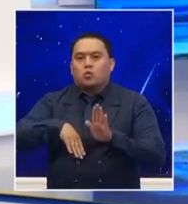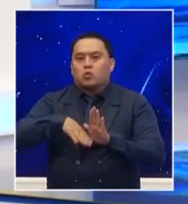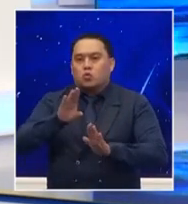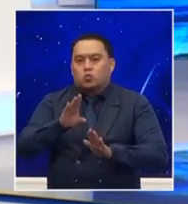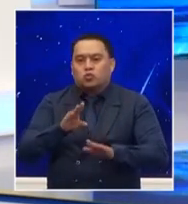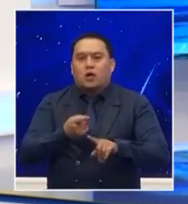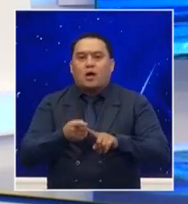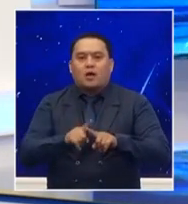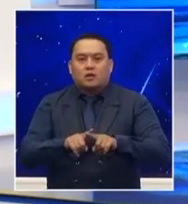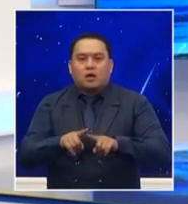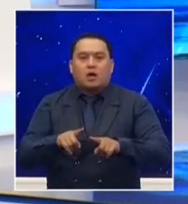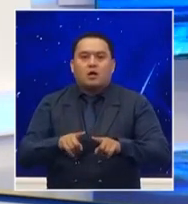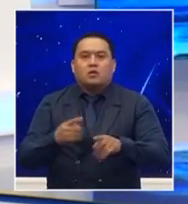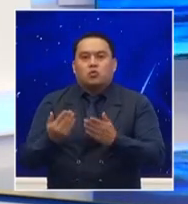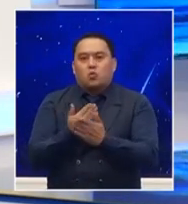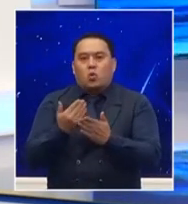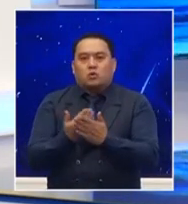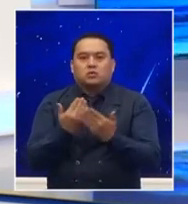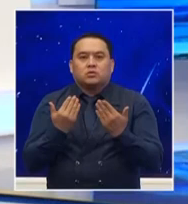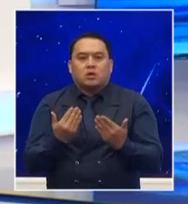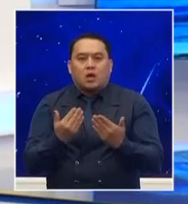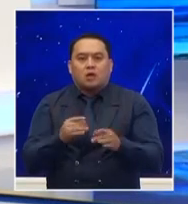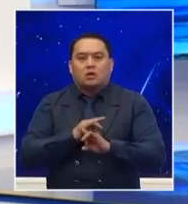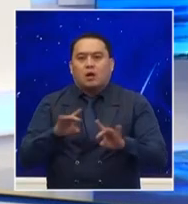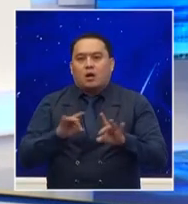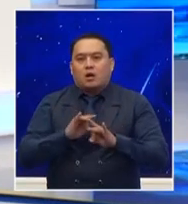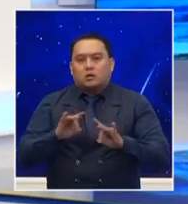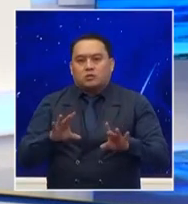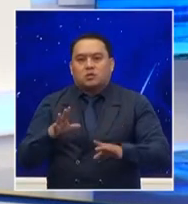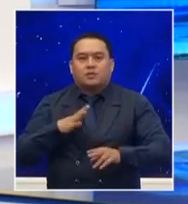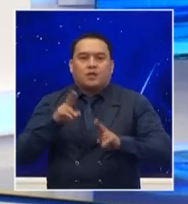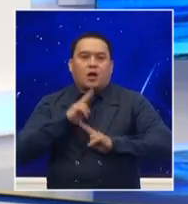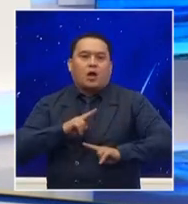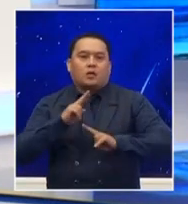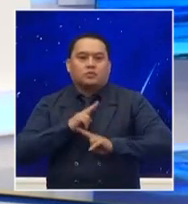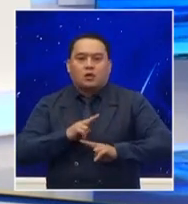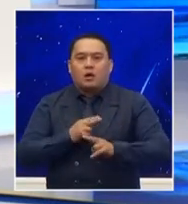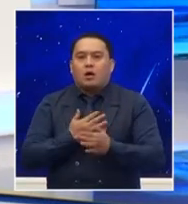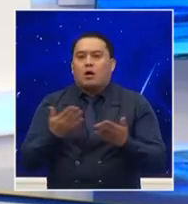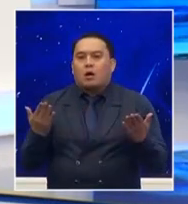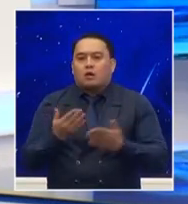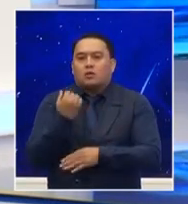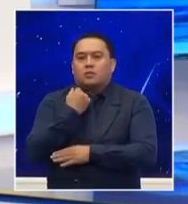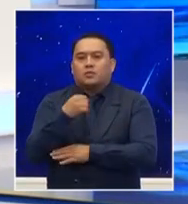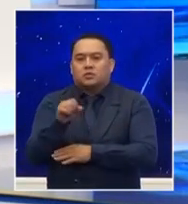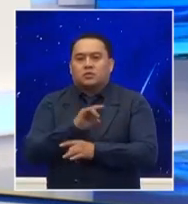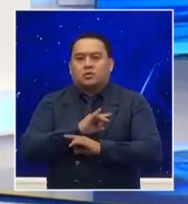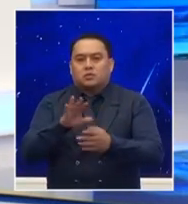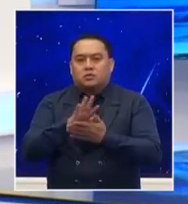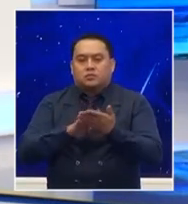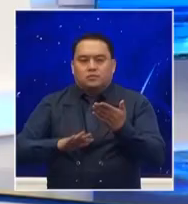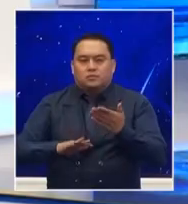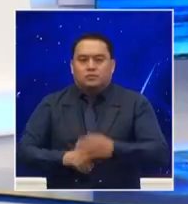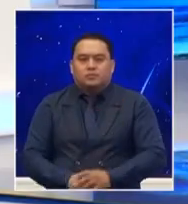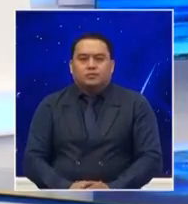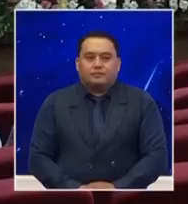деп танылды. Бұл Ақжолтай хабарды жаңағана Меруерт Қыдырбайқызы жеткізді. Әріптестеріміз қандай аталым бойынша жеңімпаз атанды? Тілші